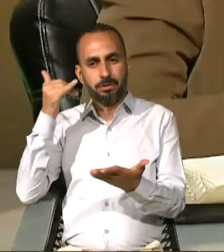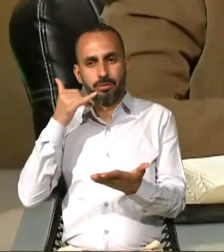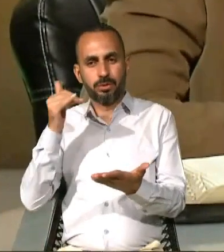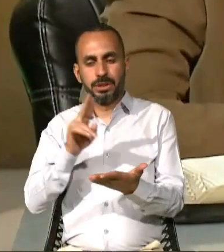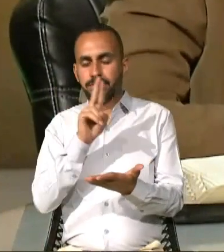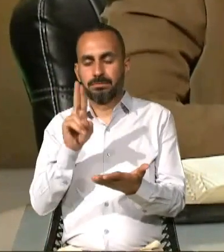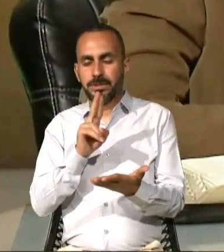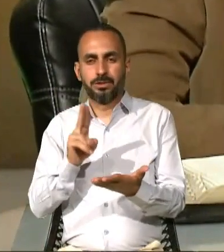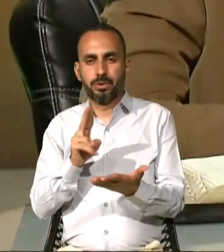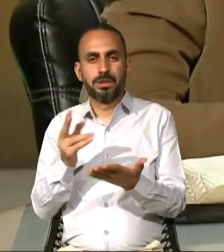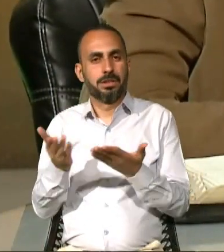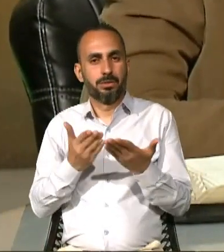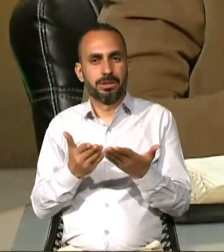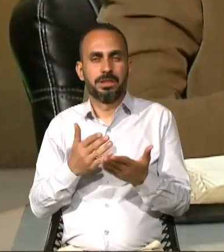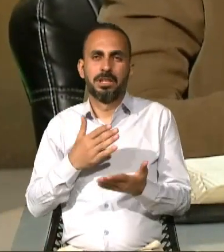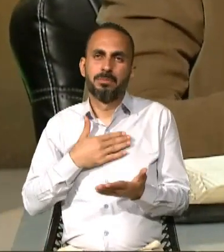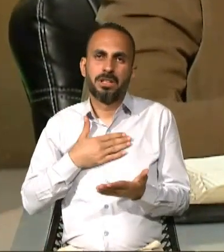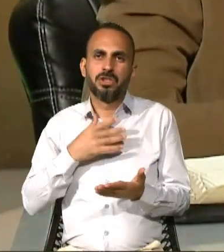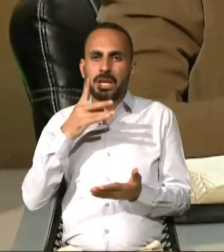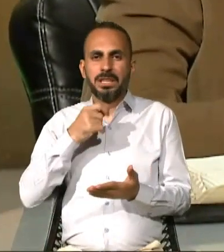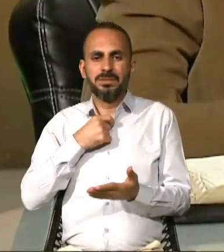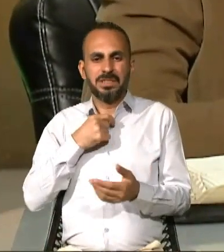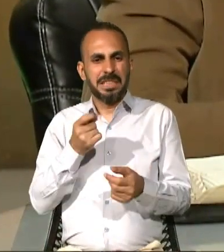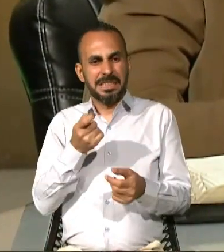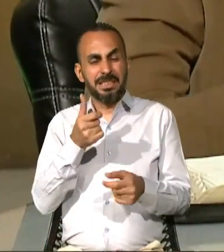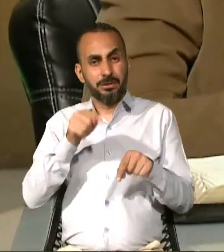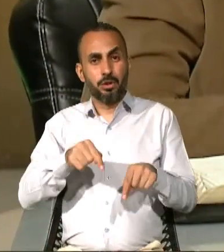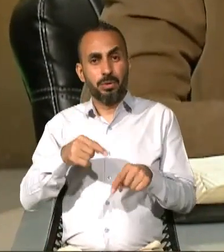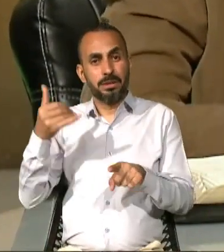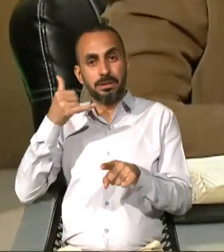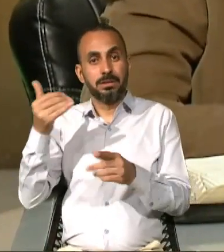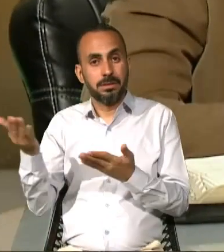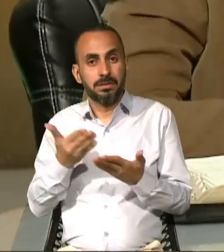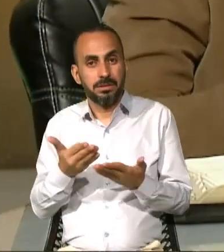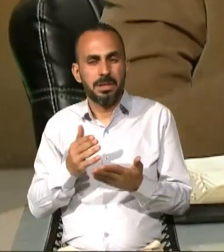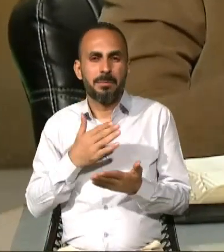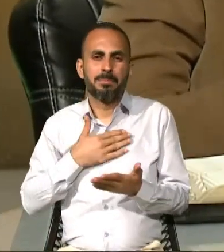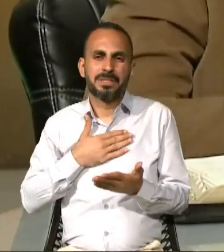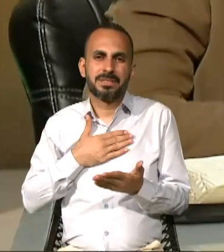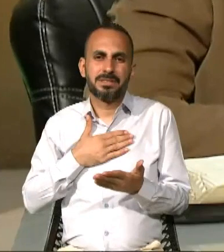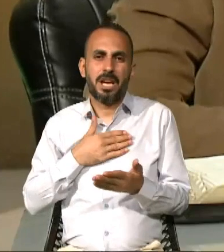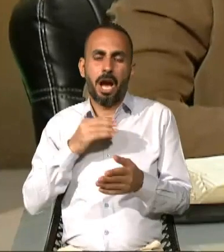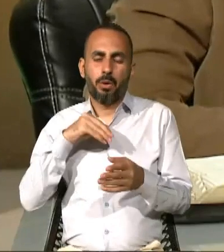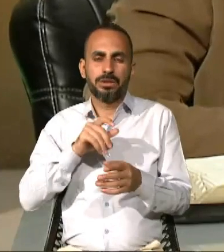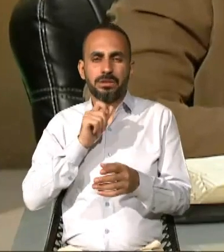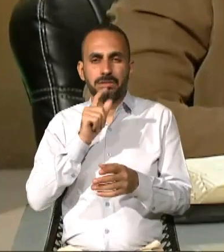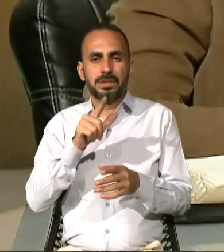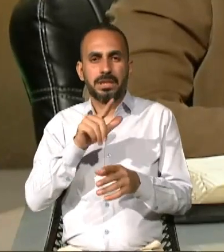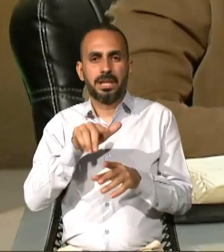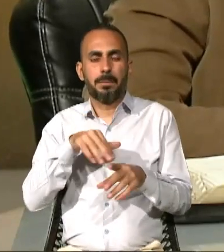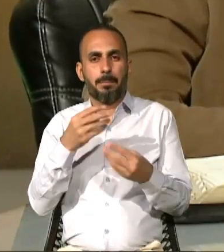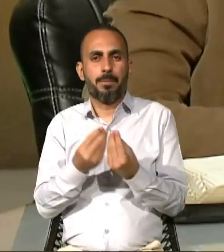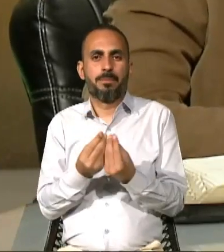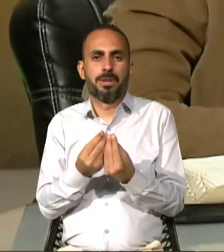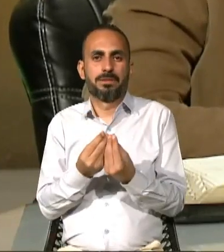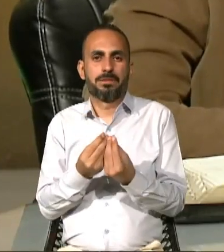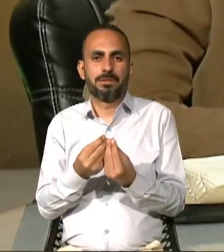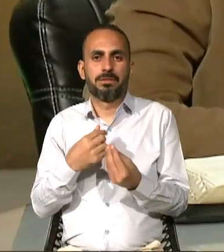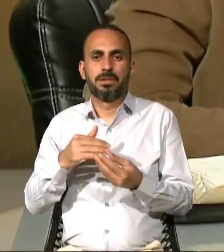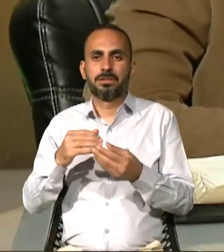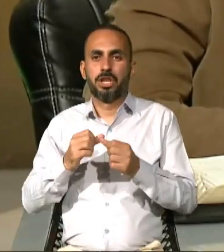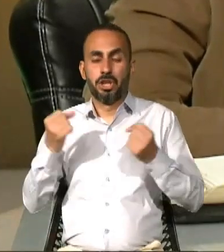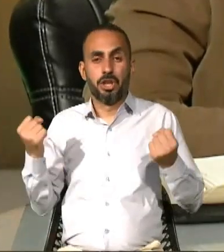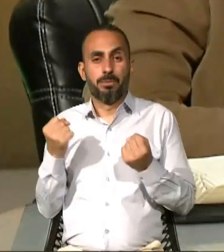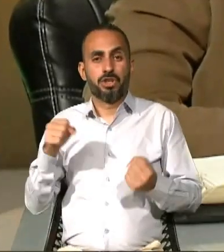الناس لما تدخل في مداخلات التليفونيه تبقى عارفين احنا بنتكلم في ايه، فتقدر تشاركنا. وانا بشجع كمان دلوقتي كل اخواتي اللي قالوا لي